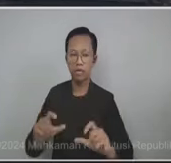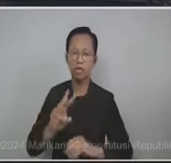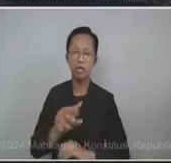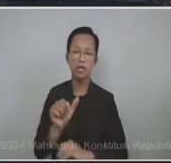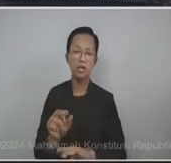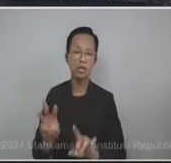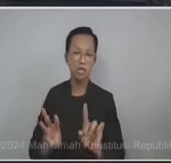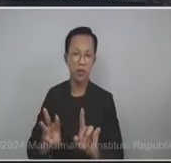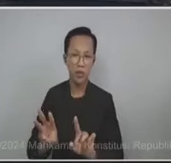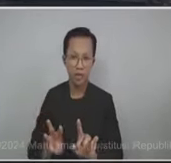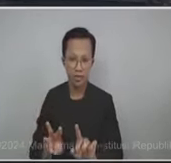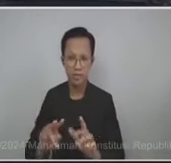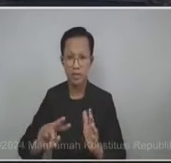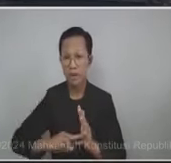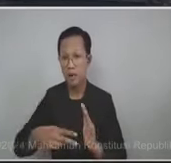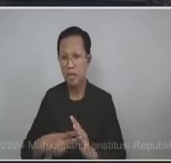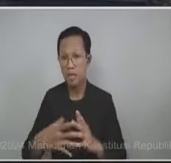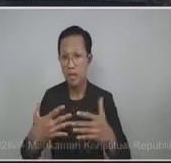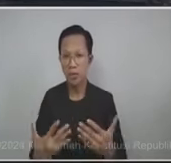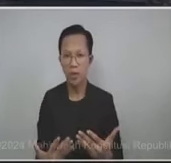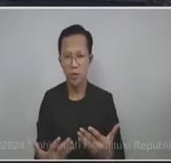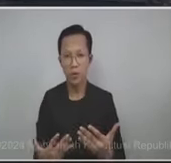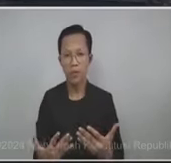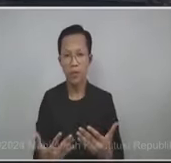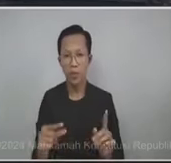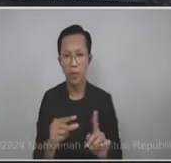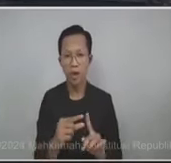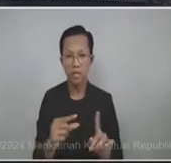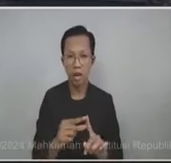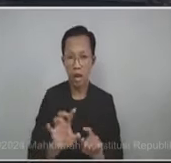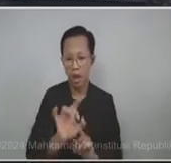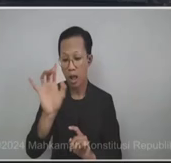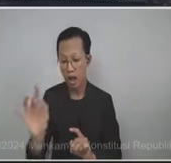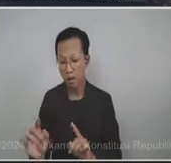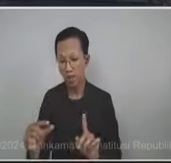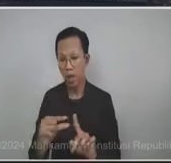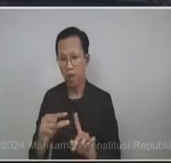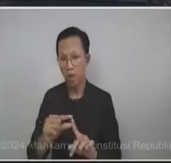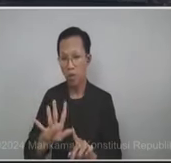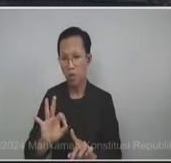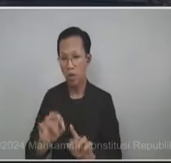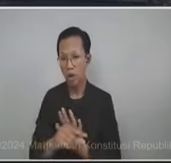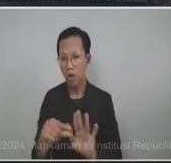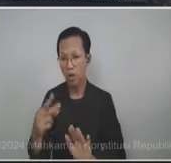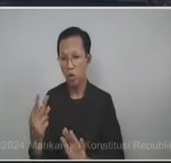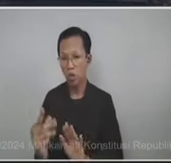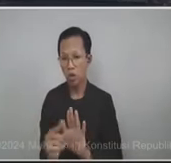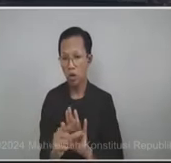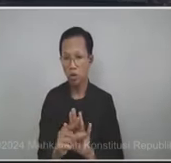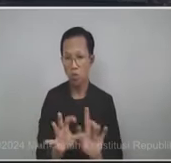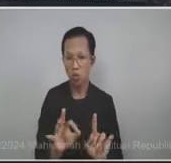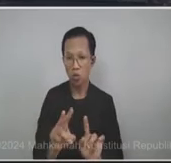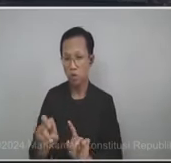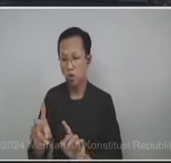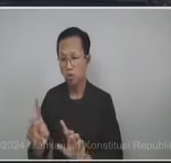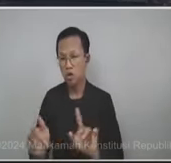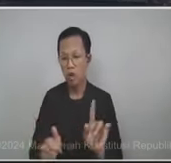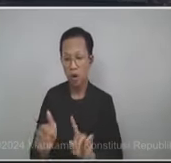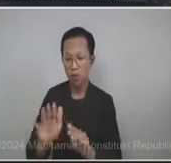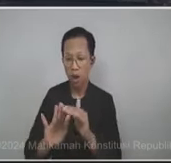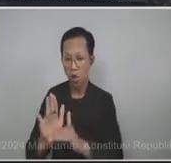Maka sebagai konsekuensi yuridis dan logis terhadap pasal-pasal lain termasuk pasal 40 ayat 2 undang-undang 10 2016 dan ketentuan lain yang